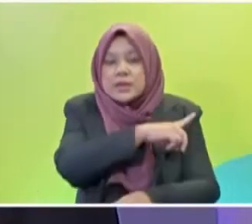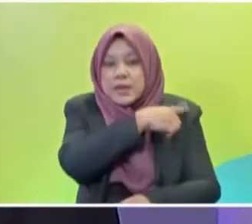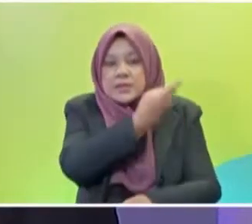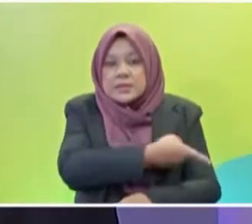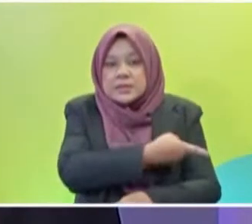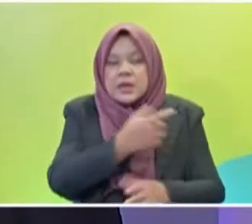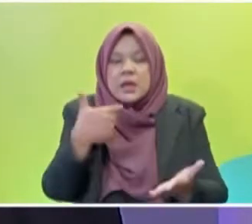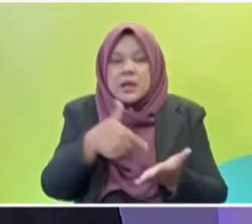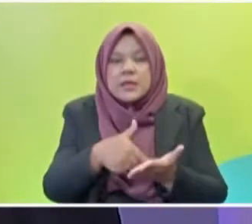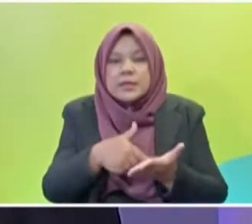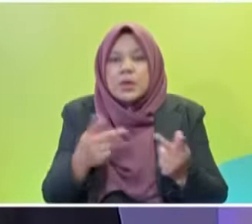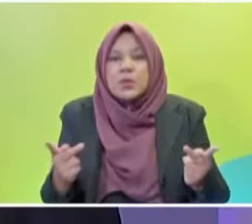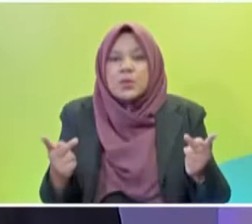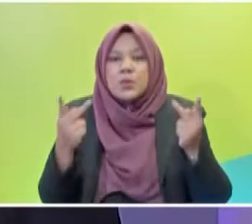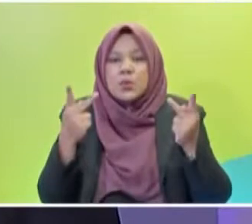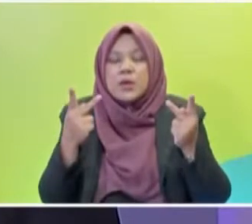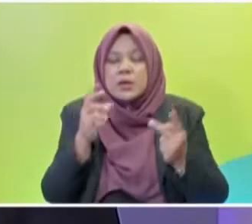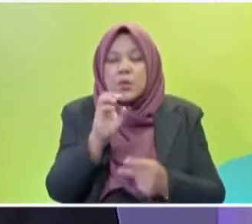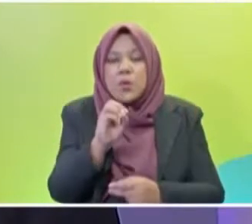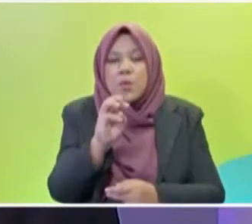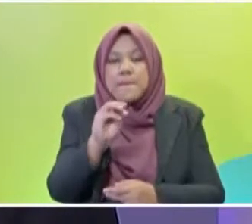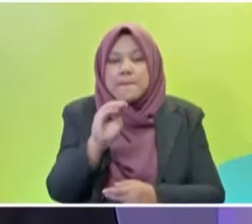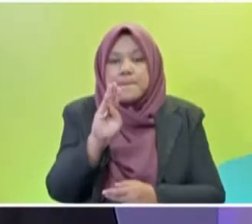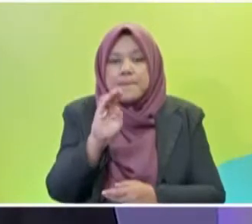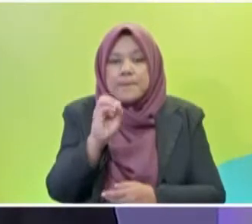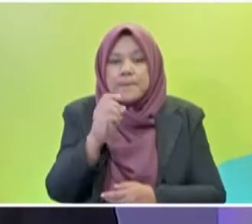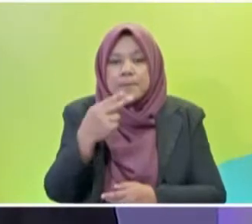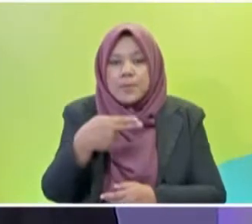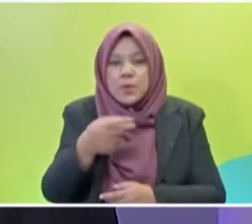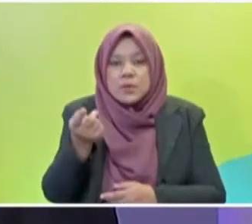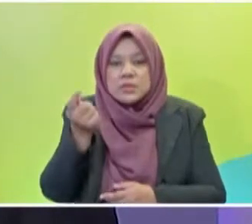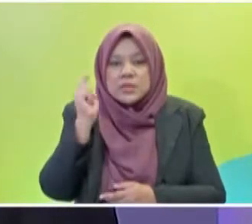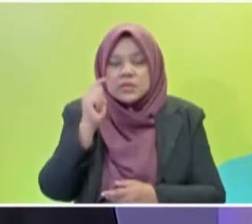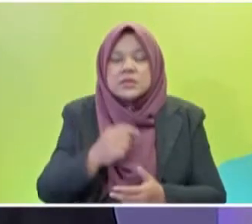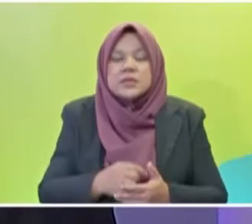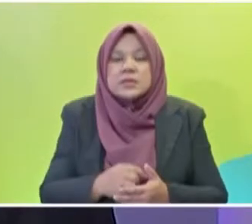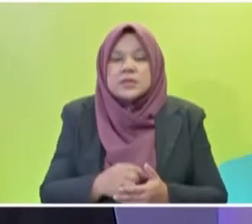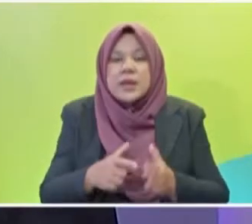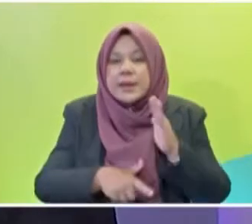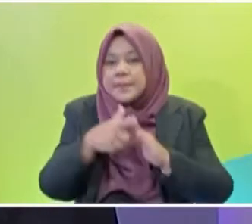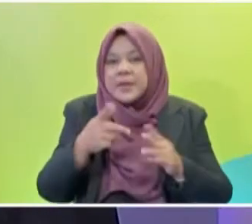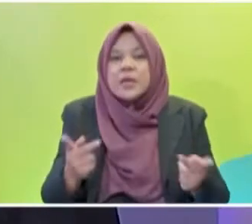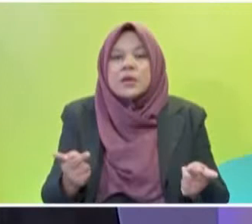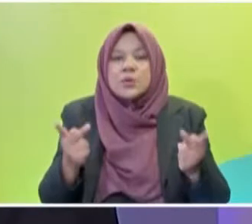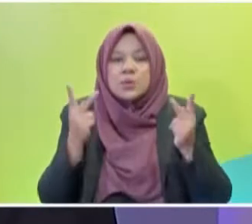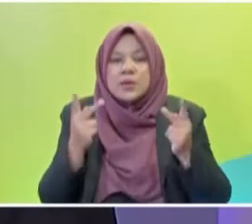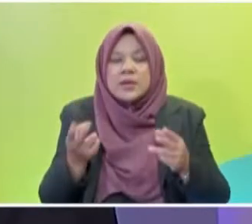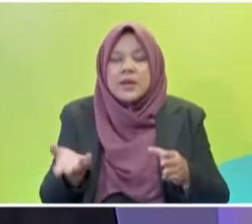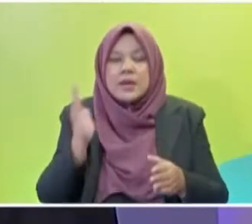so lagi kuatlah maksudnya umbuh tadi ataupun bahagian untuk mengangkat beban tadi akan lebih kuat, akan